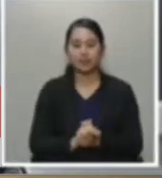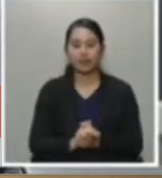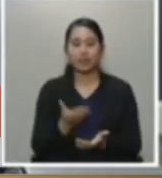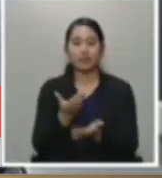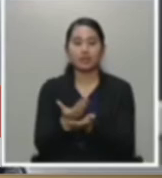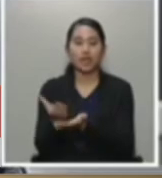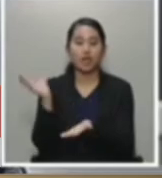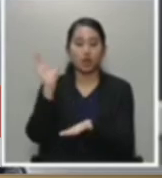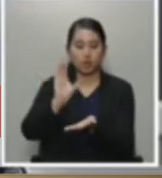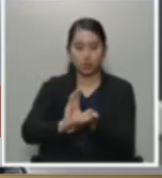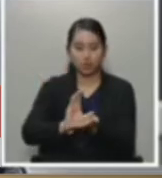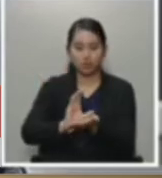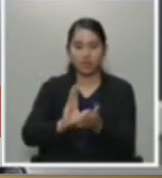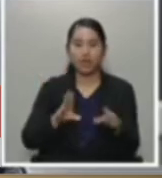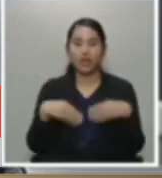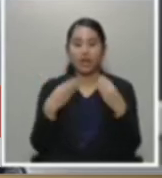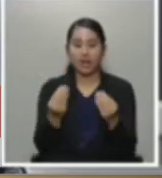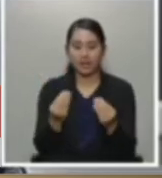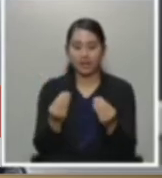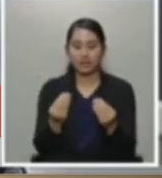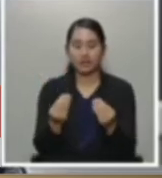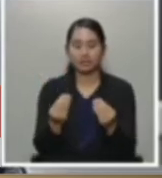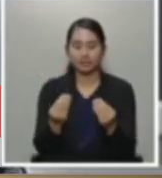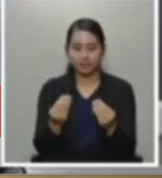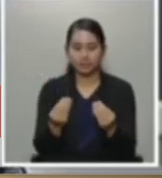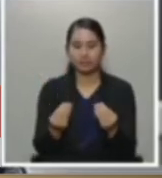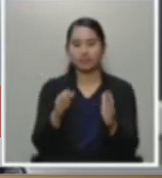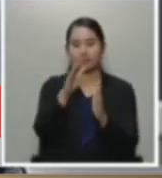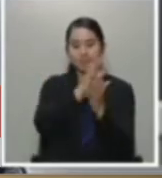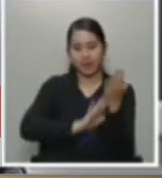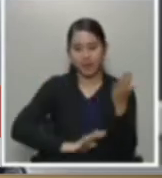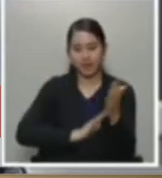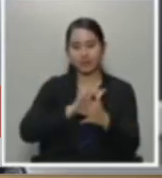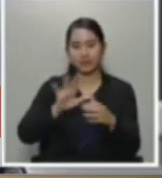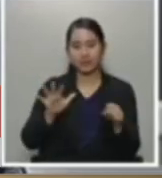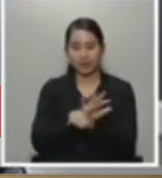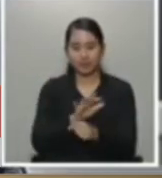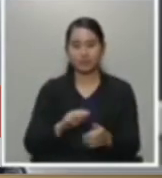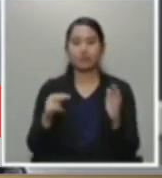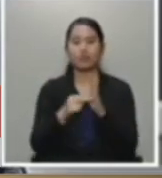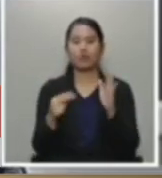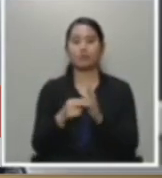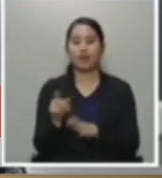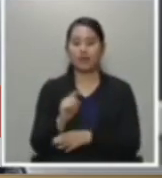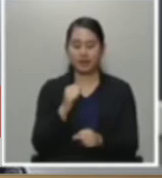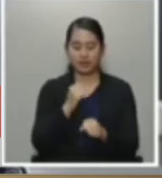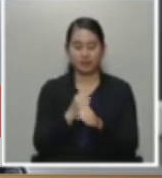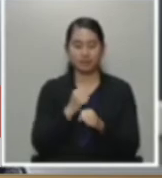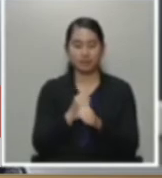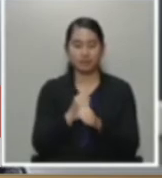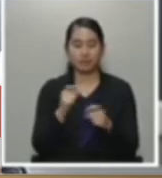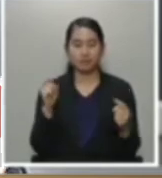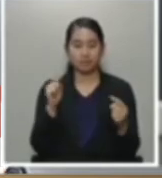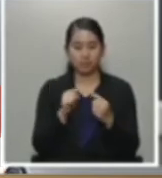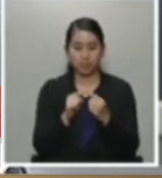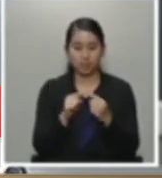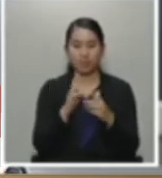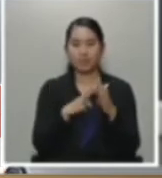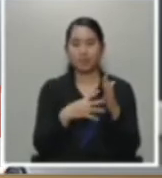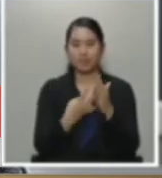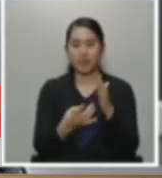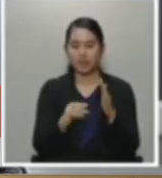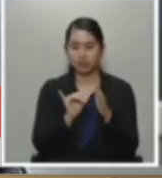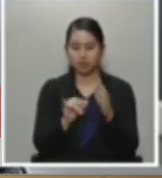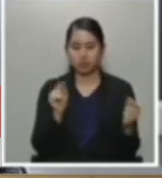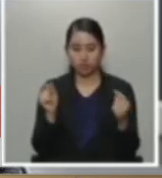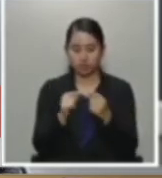ประมาณลงไปให้ส.ส.แต่ละคนคลุมทั้งประเทศอันนี้จะทำให้ความคืบหน้ายุทธศาสตร์ชาติด้านการเมือง